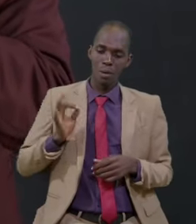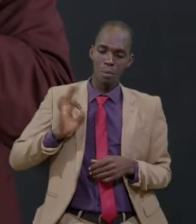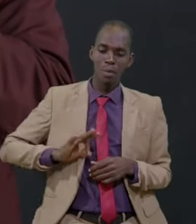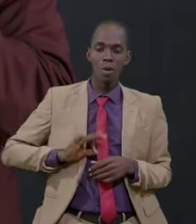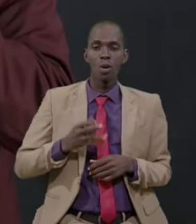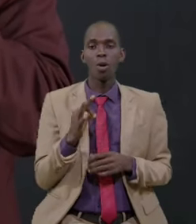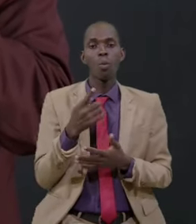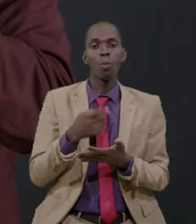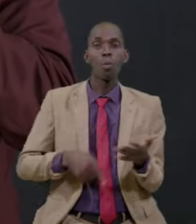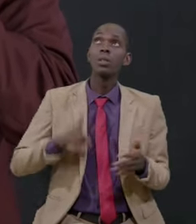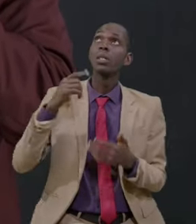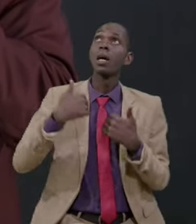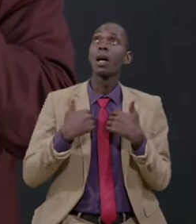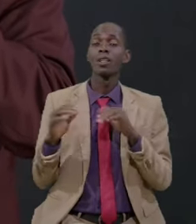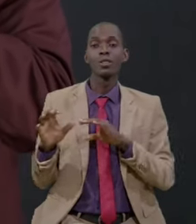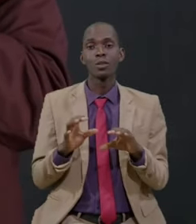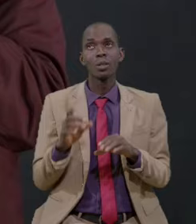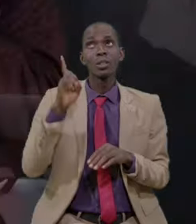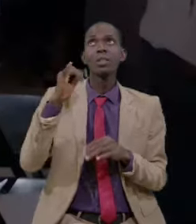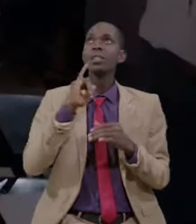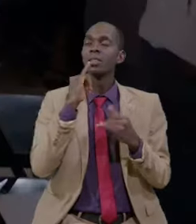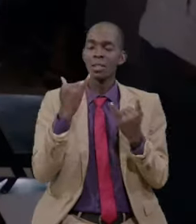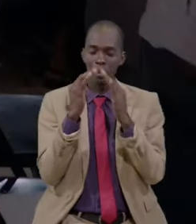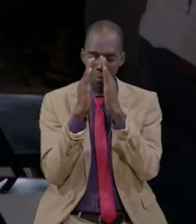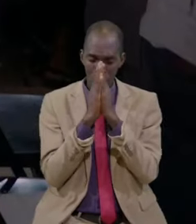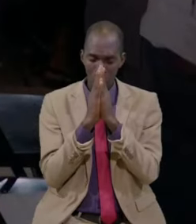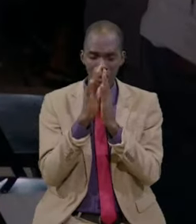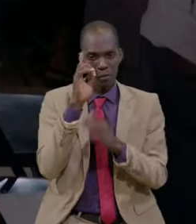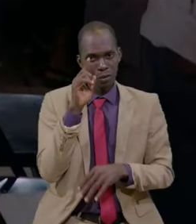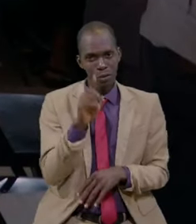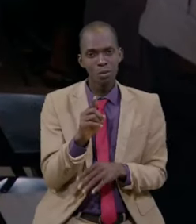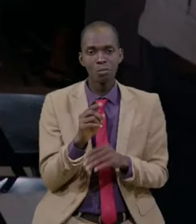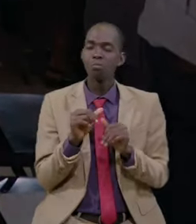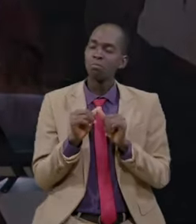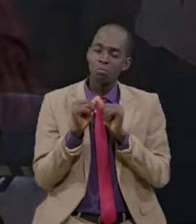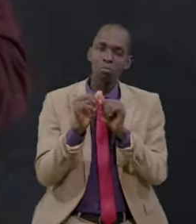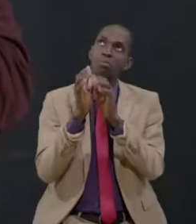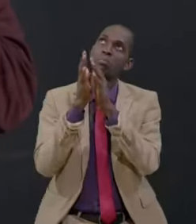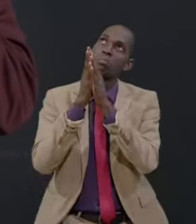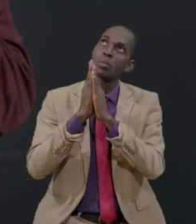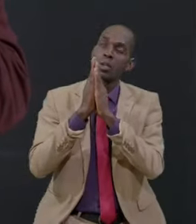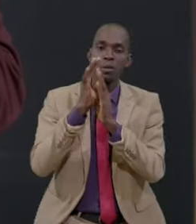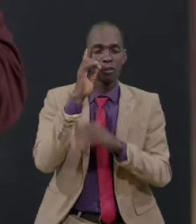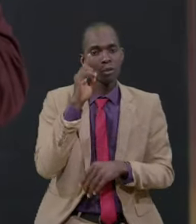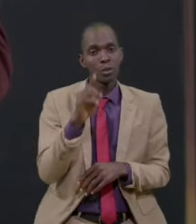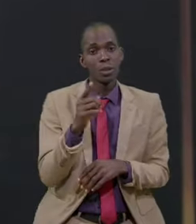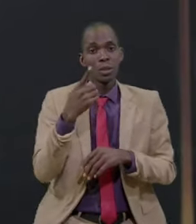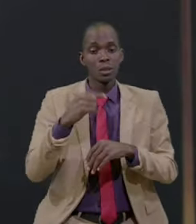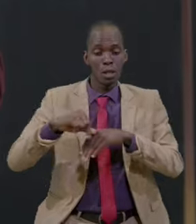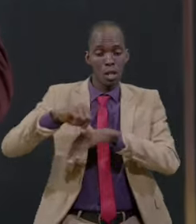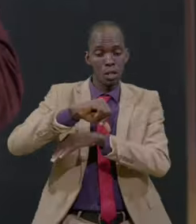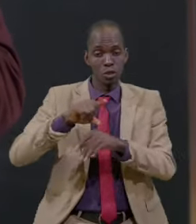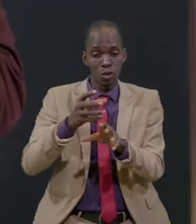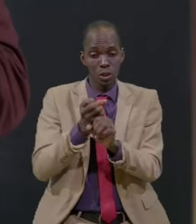il prie pour toi. Il intercède pour toi. L'onction que tu reçois ici, tu t'en